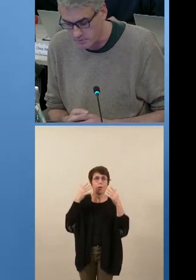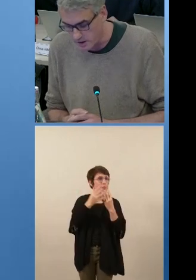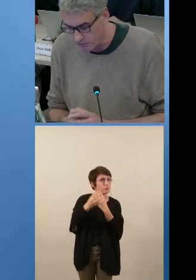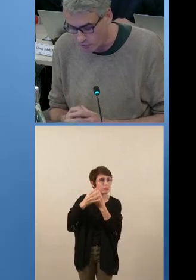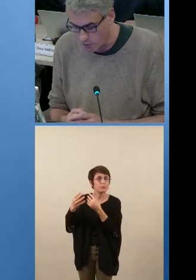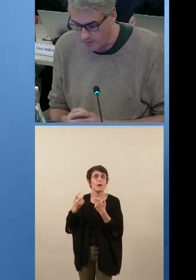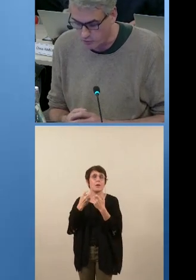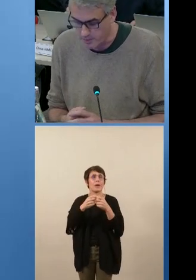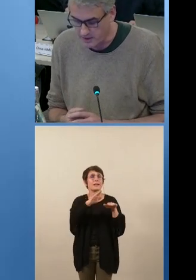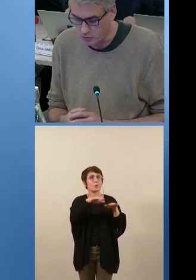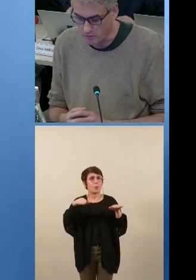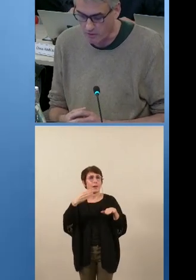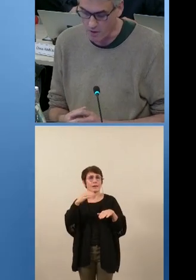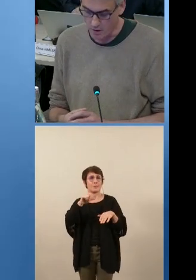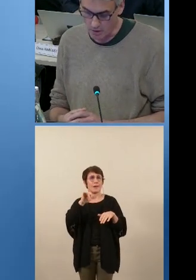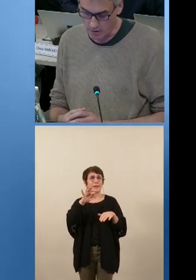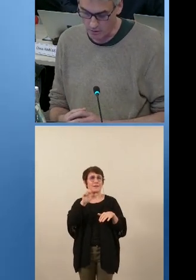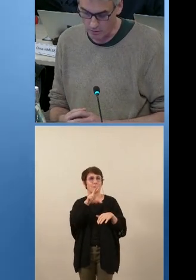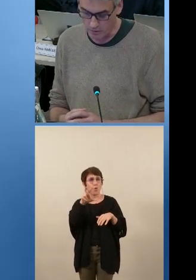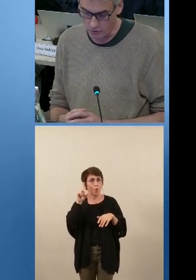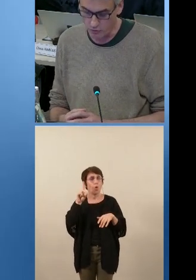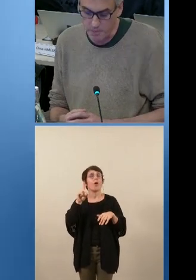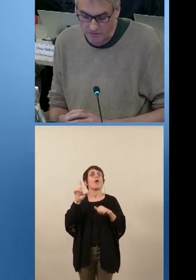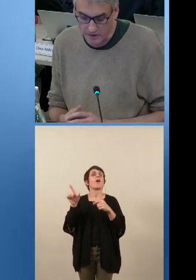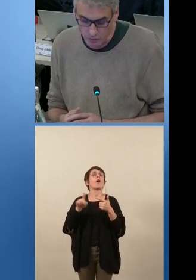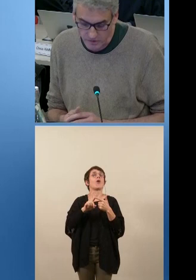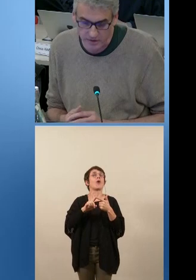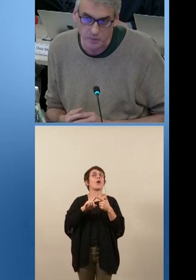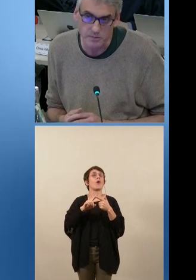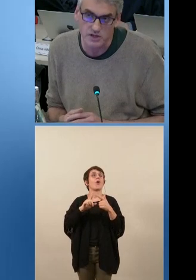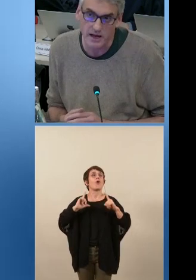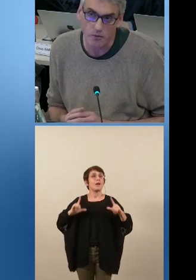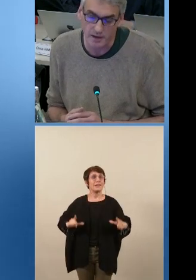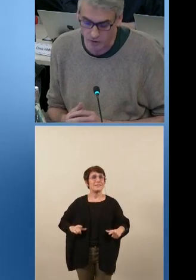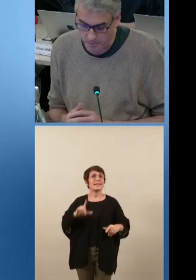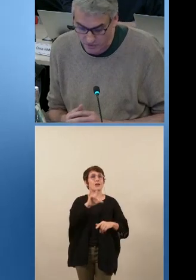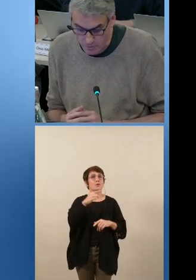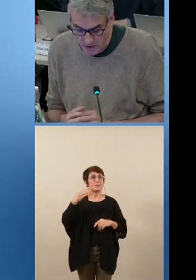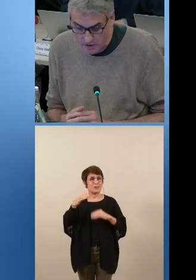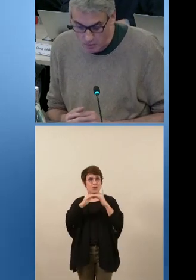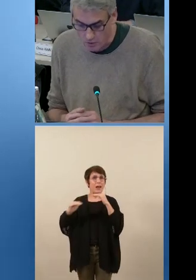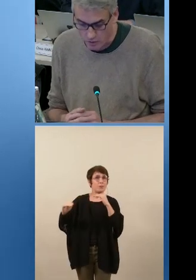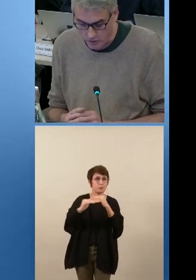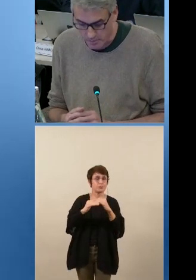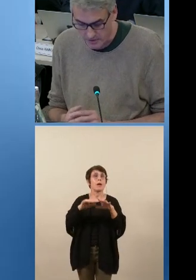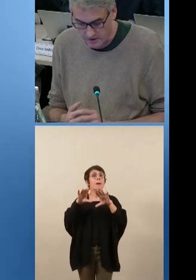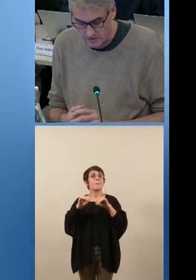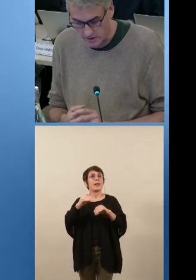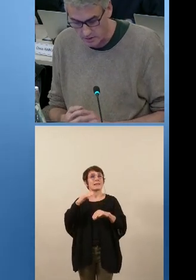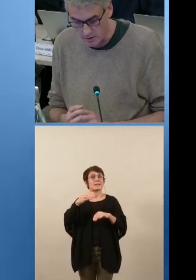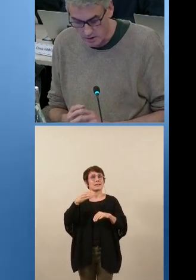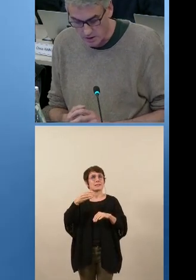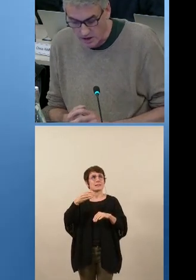parking malifo on parle du parking devant du du parvie du lycée Louis Michel on parle de la place de mes ou encore de la place